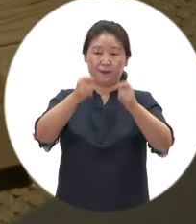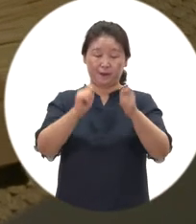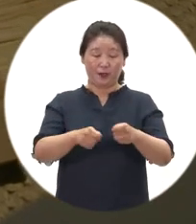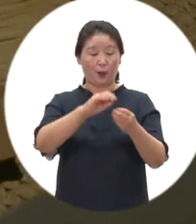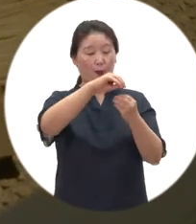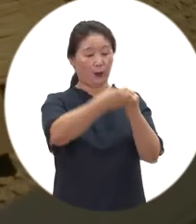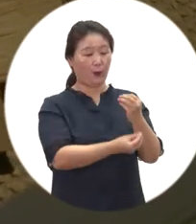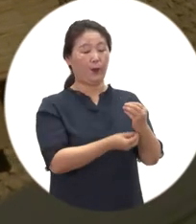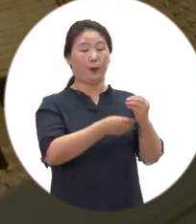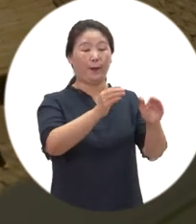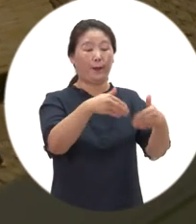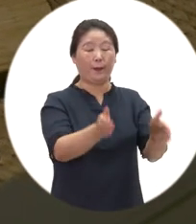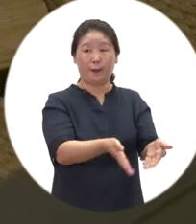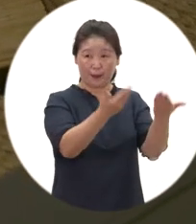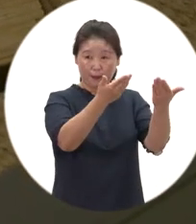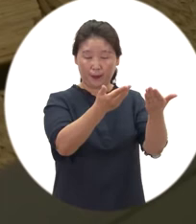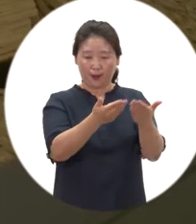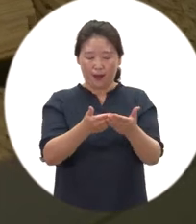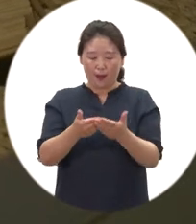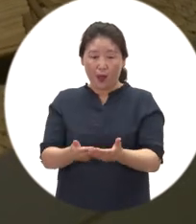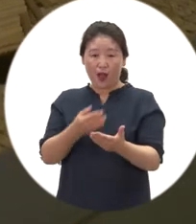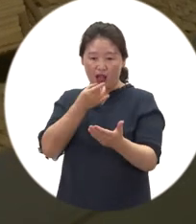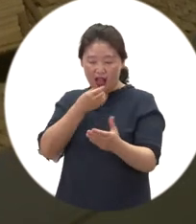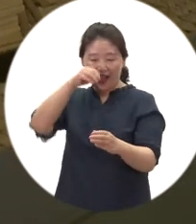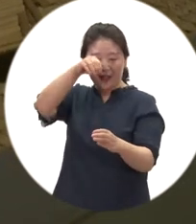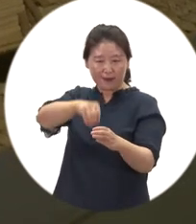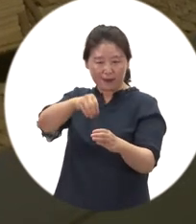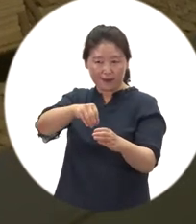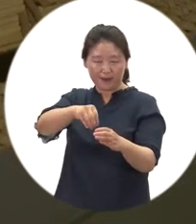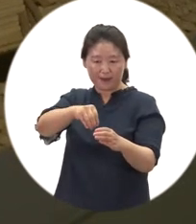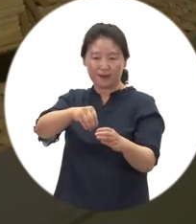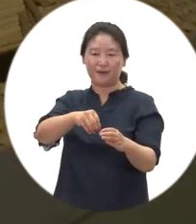흔들면 바람이 일어나는데 가벼운 불순물은 날아가고